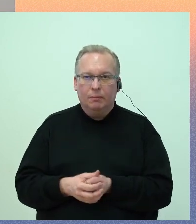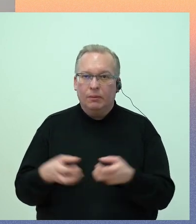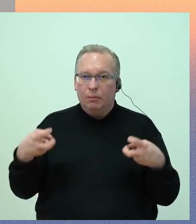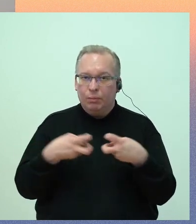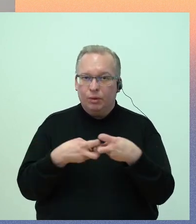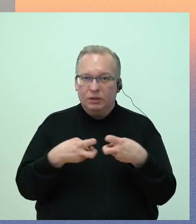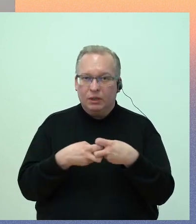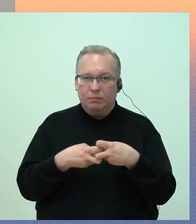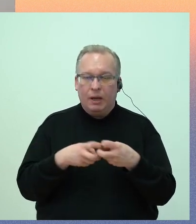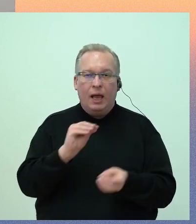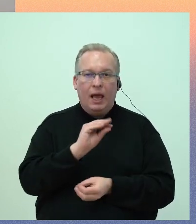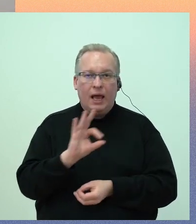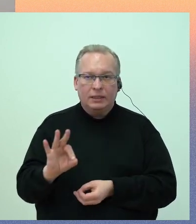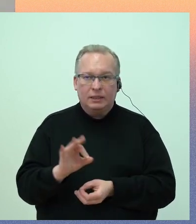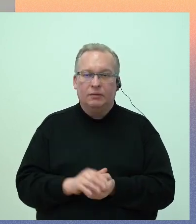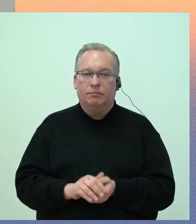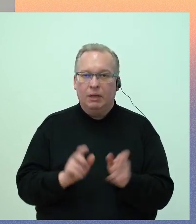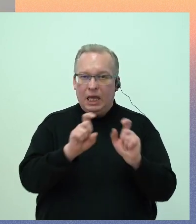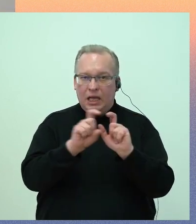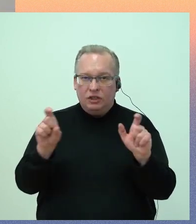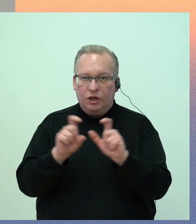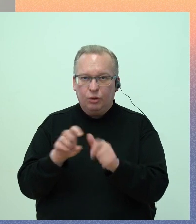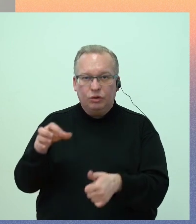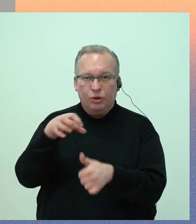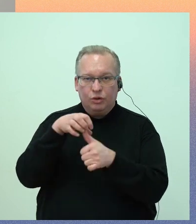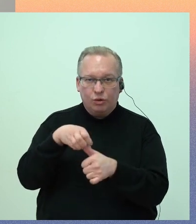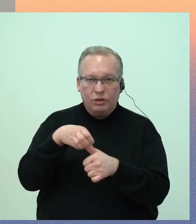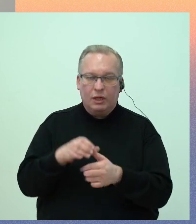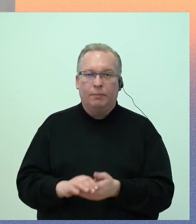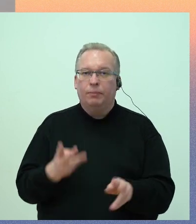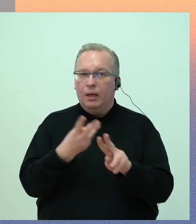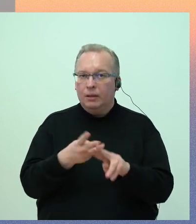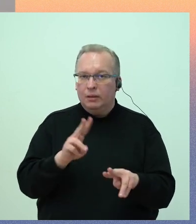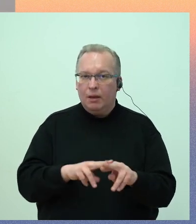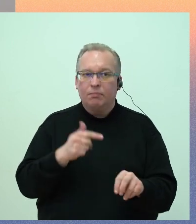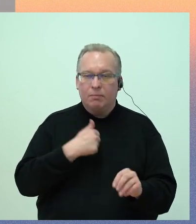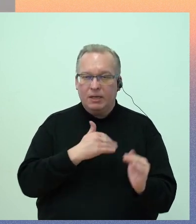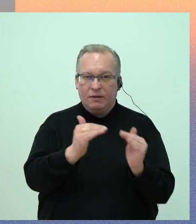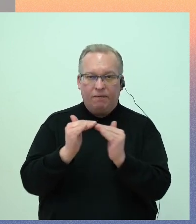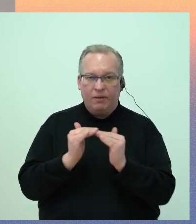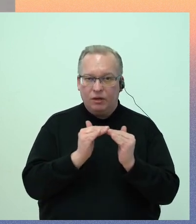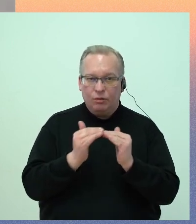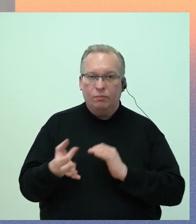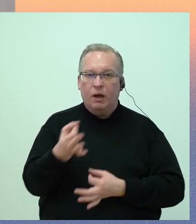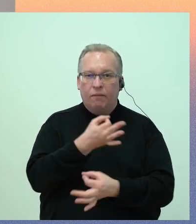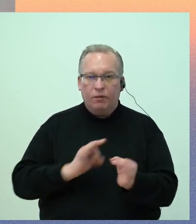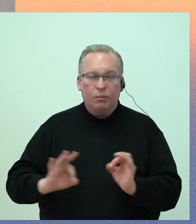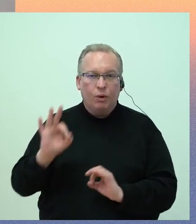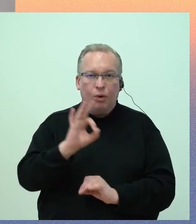Briuselį, ES institucijų sostinę, tam, kad mes vieningai kalbėtume